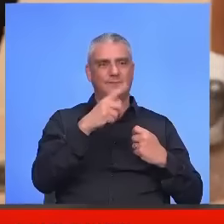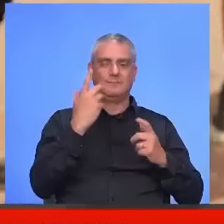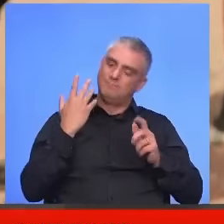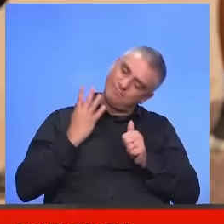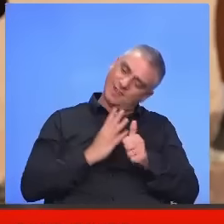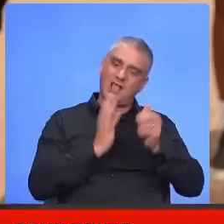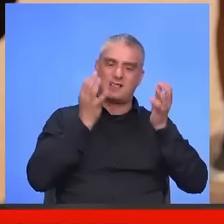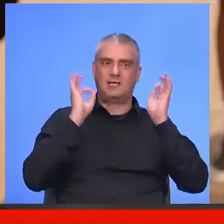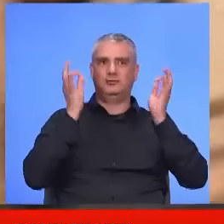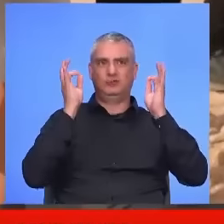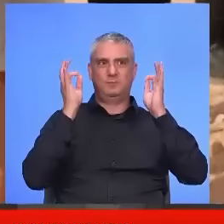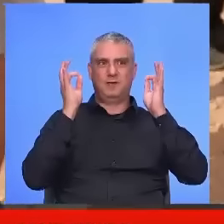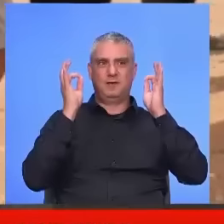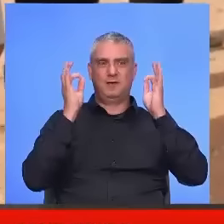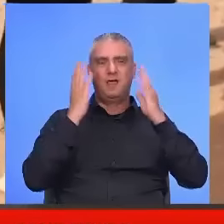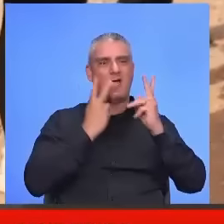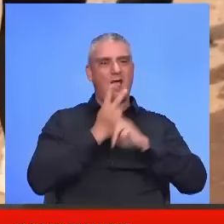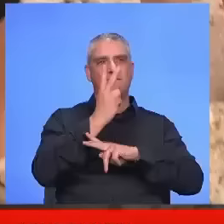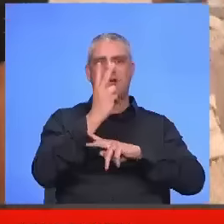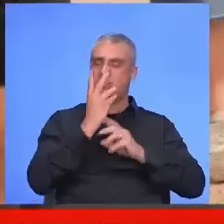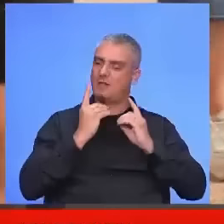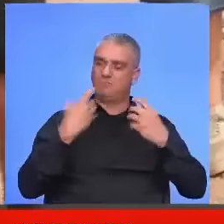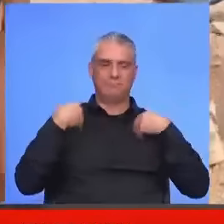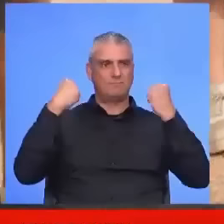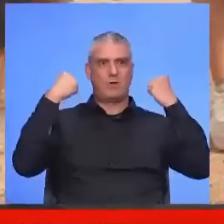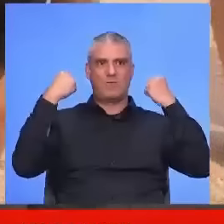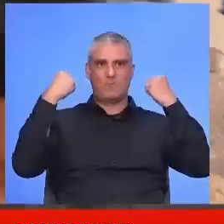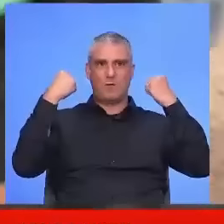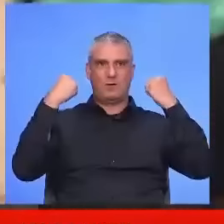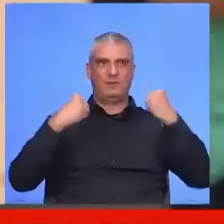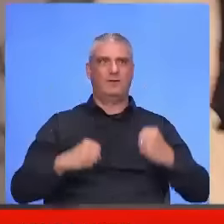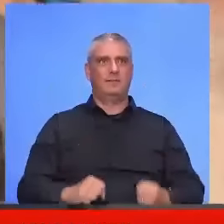שמי. עברתם את המסע הזה בגבורה.